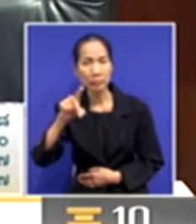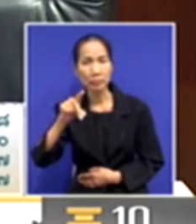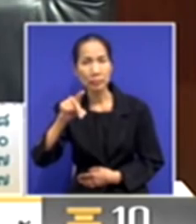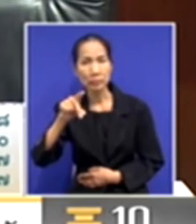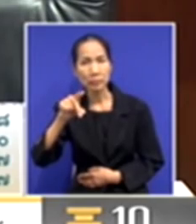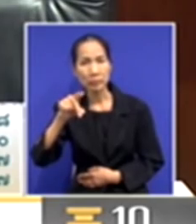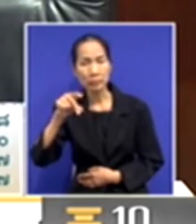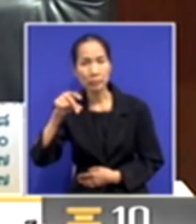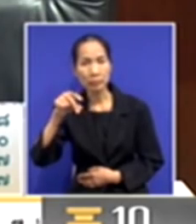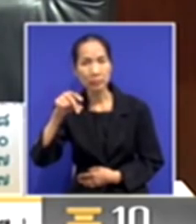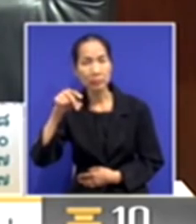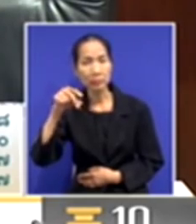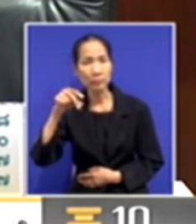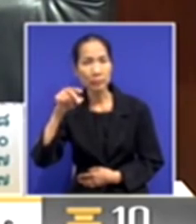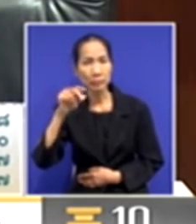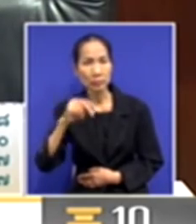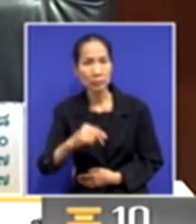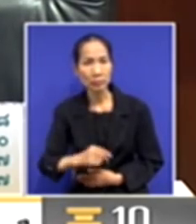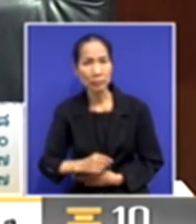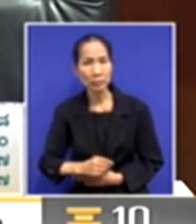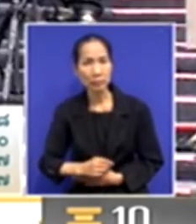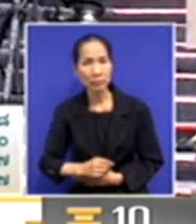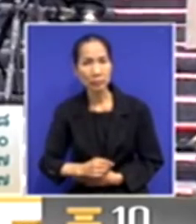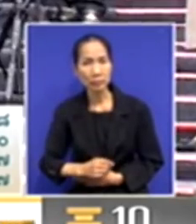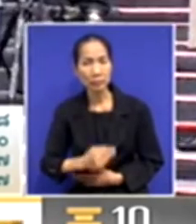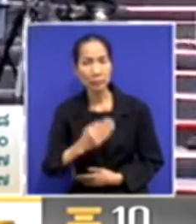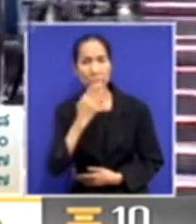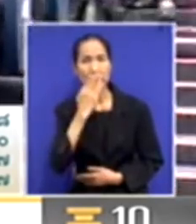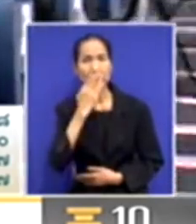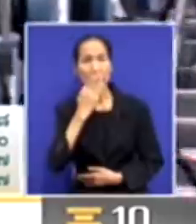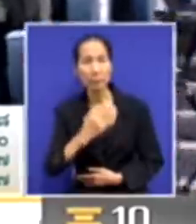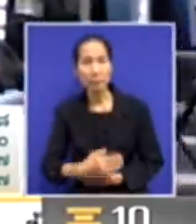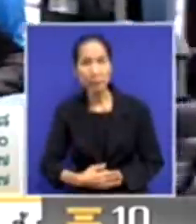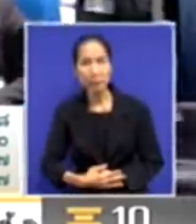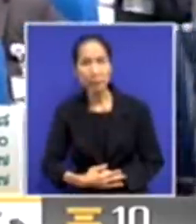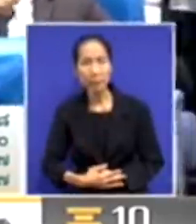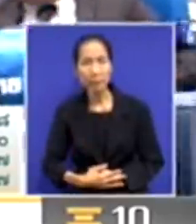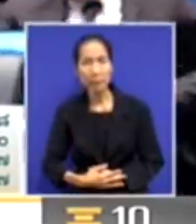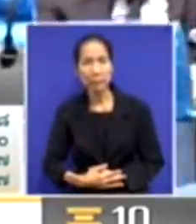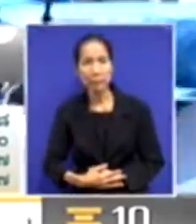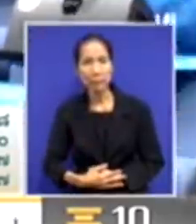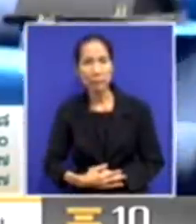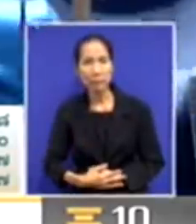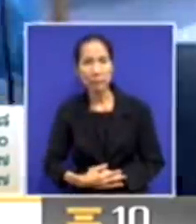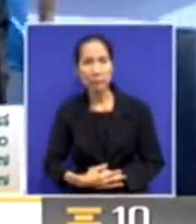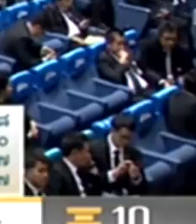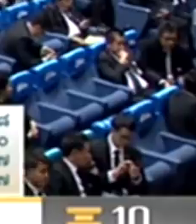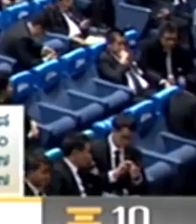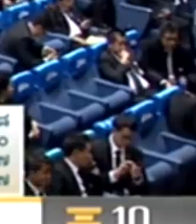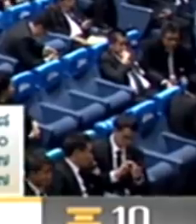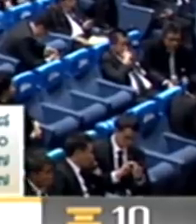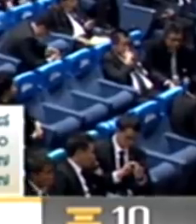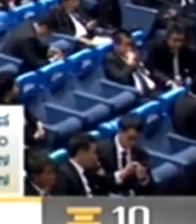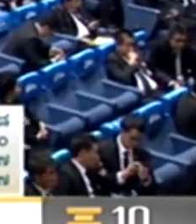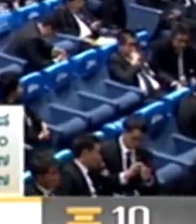เสียโต้งสิริพงษ์อังคสกุลเกียรติ สส. ศรีสะเกษงดออกเสียงเพราะฝืนกระแสไม่เอาลุงตู่ในพื้นที่ไม่